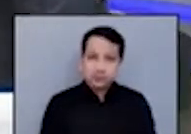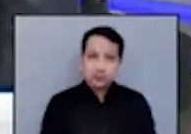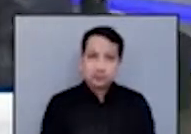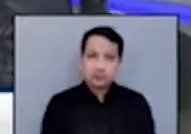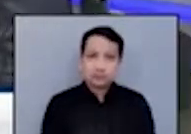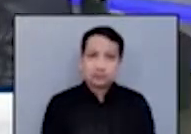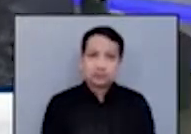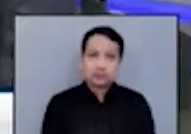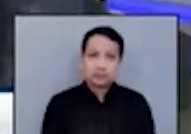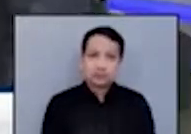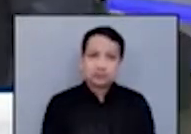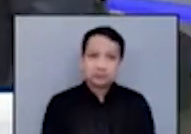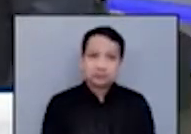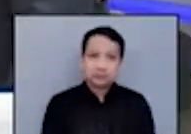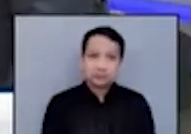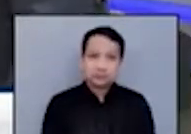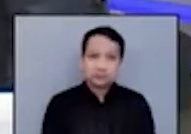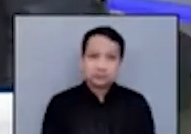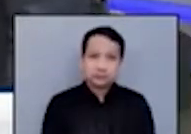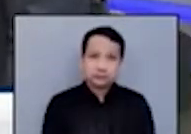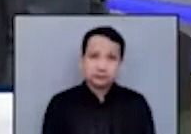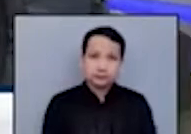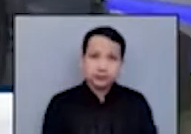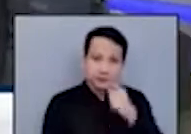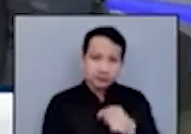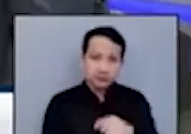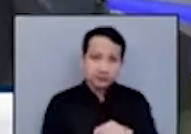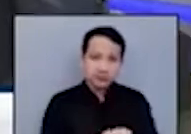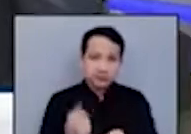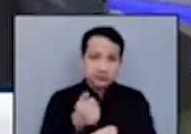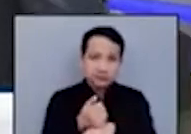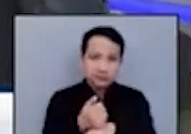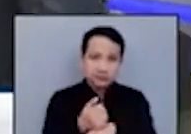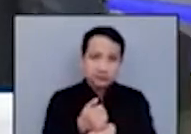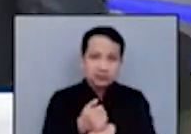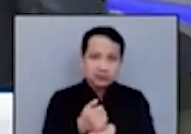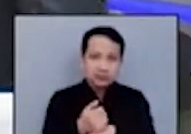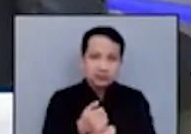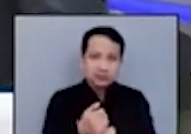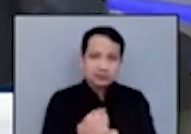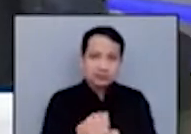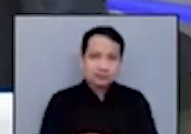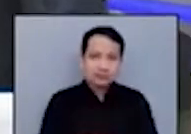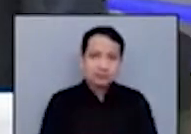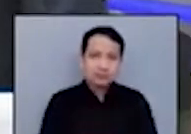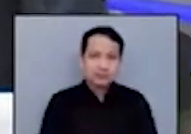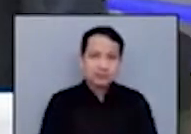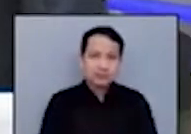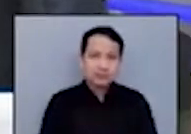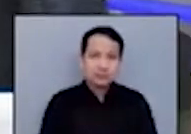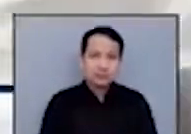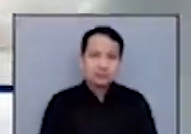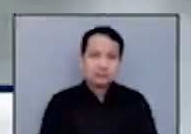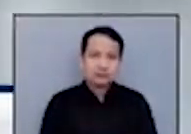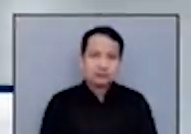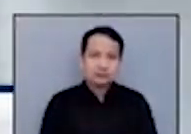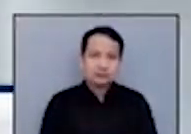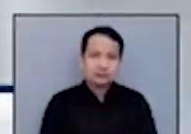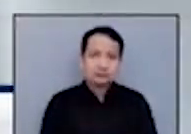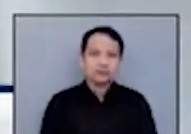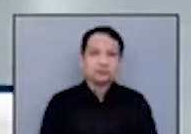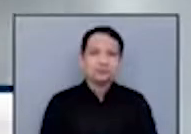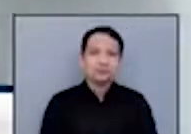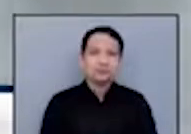ka-RSQ, tingnan nyo, parang langgam lang. Hindi na po ata nila makita. Oo, oh, so, kaya pa ba makikita? So, ito yung... Parang langgam, oh. Exciting part sa